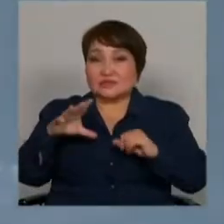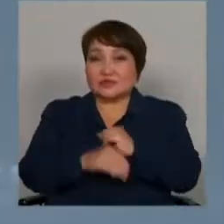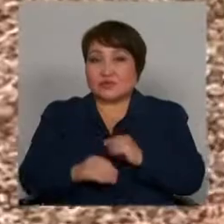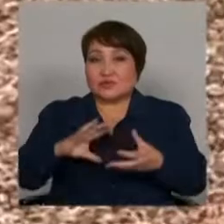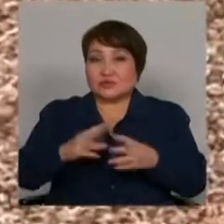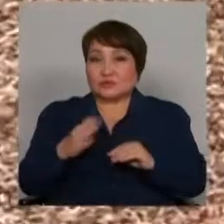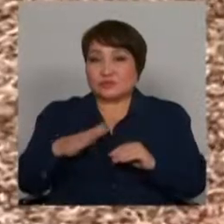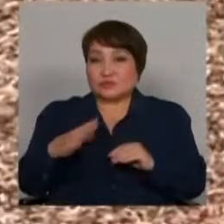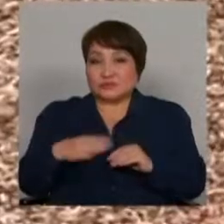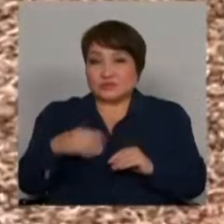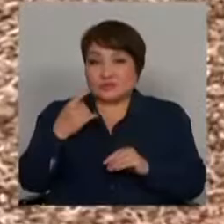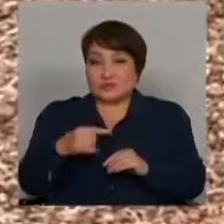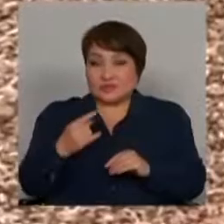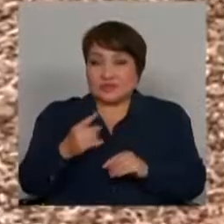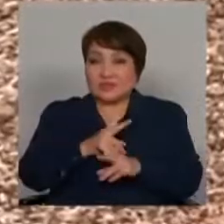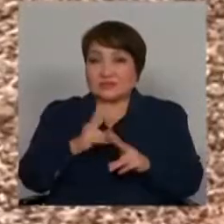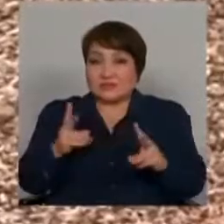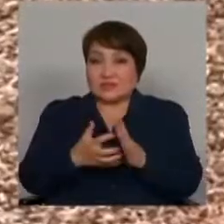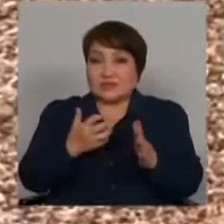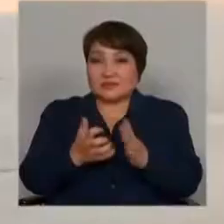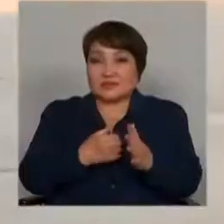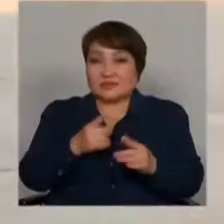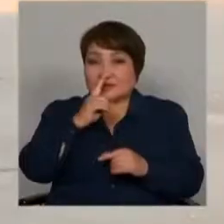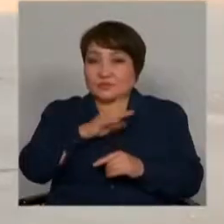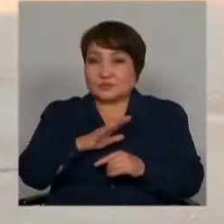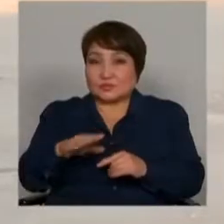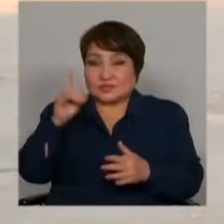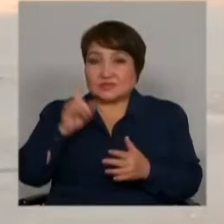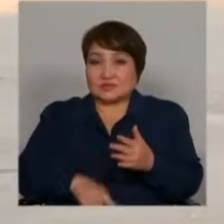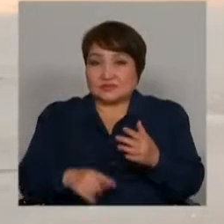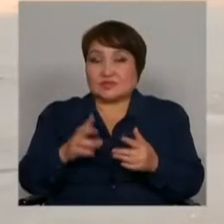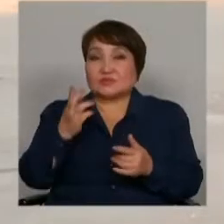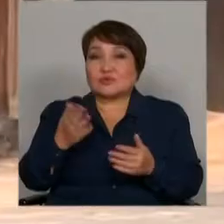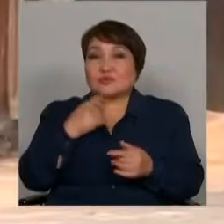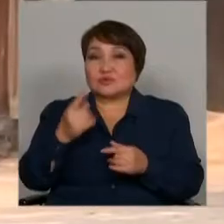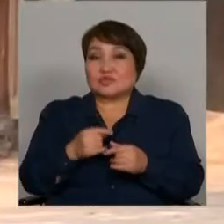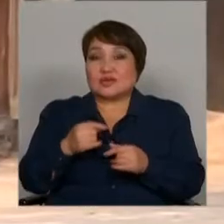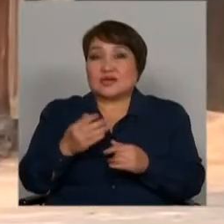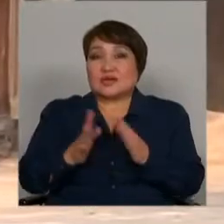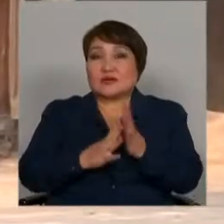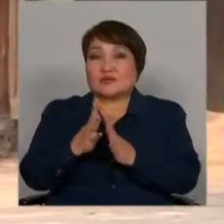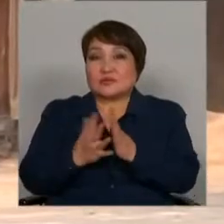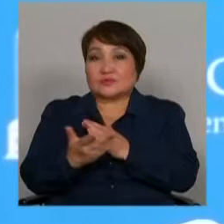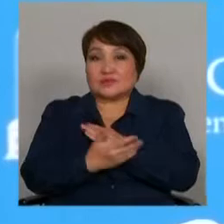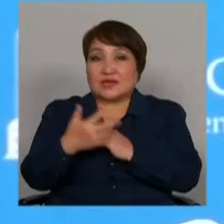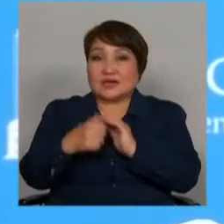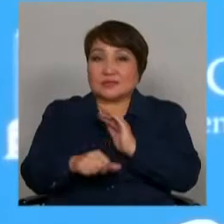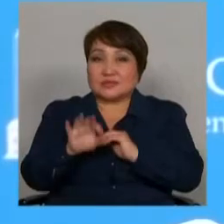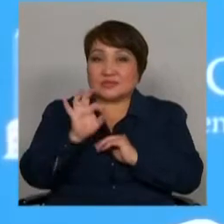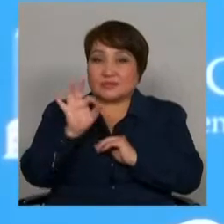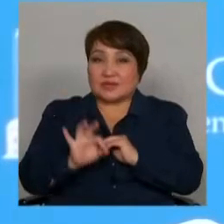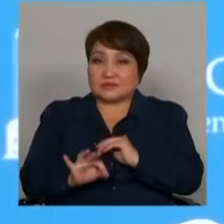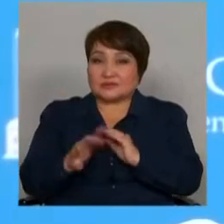бірақ ешқандай тапшылық туындамайтынын жеткізді. Ел бойынша егіннің 60%-ға жуығы жиналыпты.